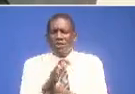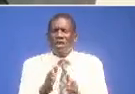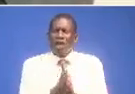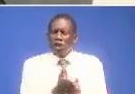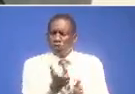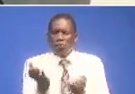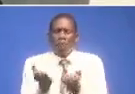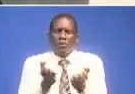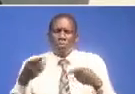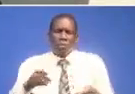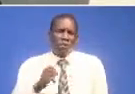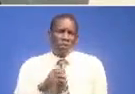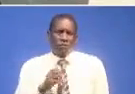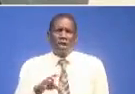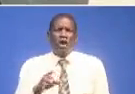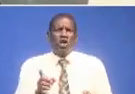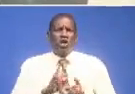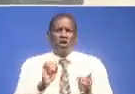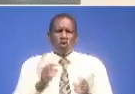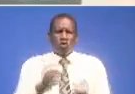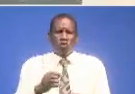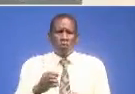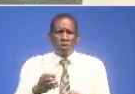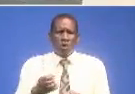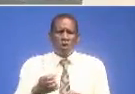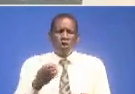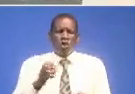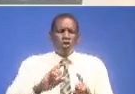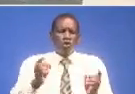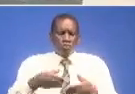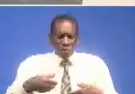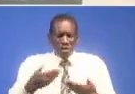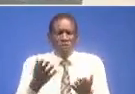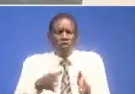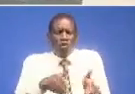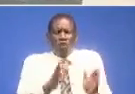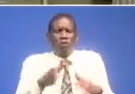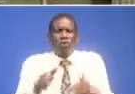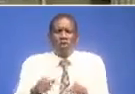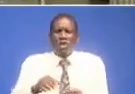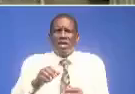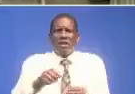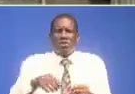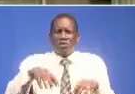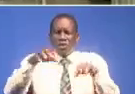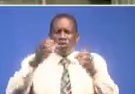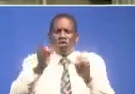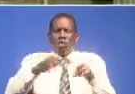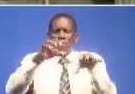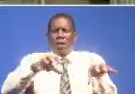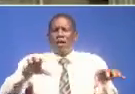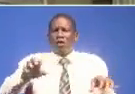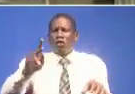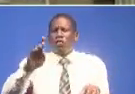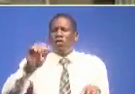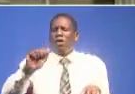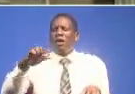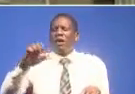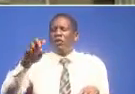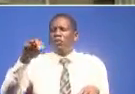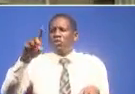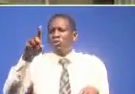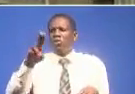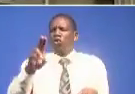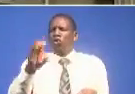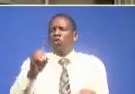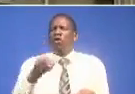hofu ya kutopata nafasi kwenye soko mpya la Kamulu wanakohamishiwa, walikuwa na haya ya kumweleza gavana